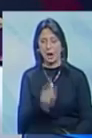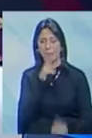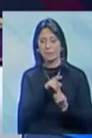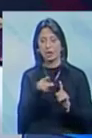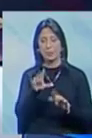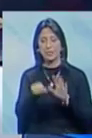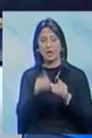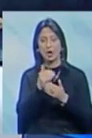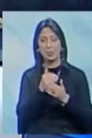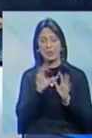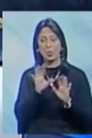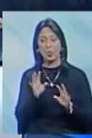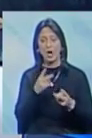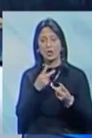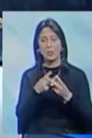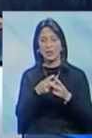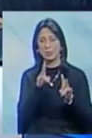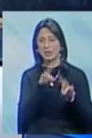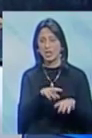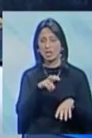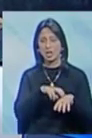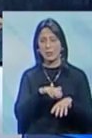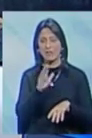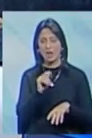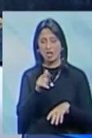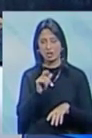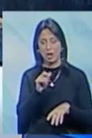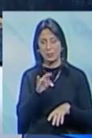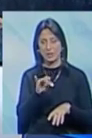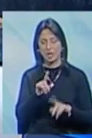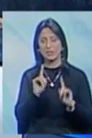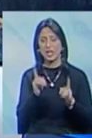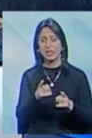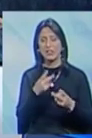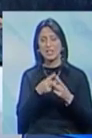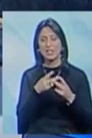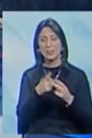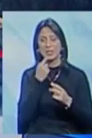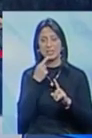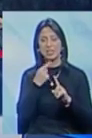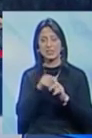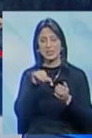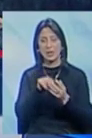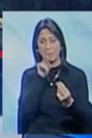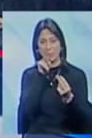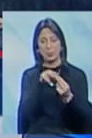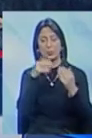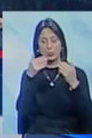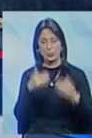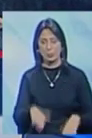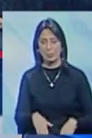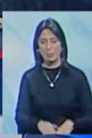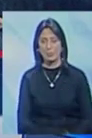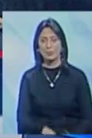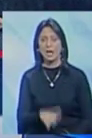ამ დრომდე საოკუპაციო რეჟიმის უკანონო პატიმრობაში რჩება ექიმი ვაჟა გაფრინდაშვილი. დაკავებული საპატიმროში წითელი ჯვრის წარმომადგენლობამ უკვე